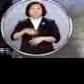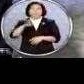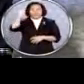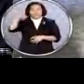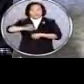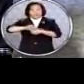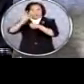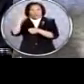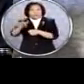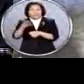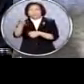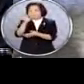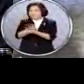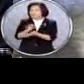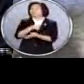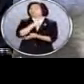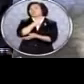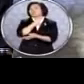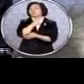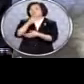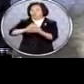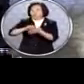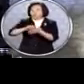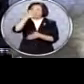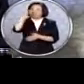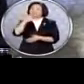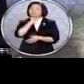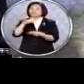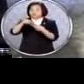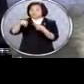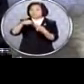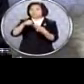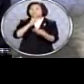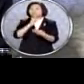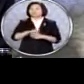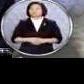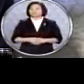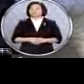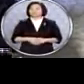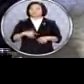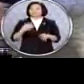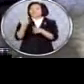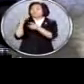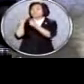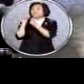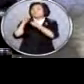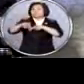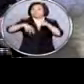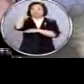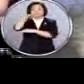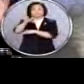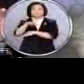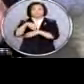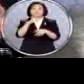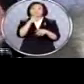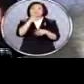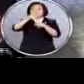更快，价钱更便宜，使用更方便。就在不久前，我们行政院把所有中央机